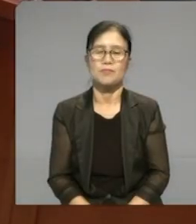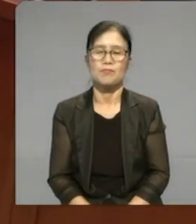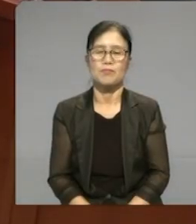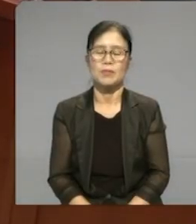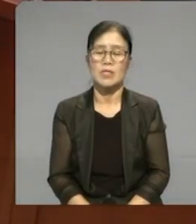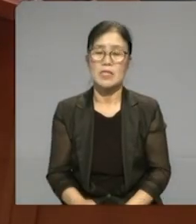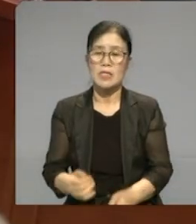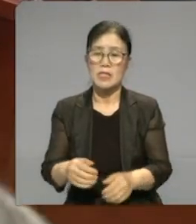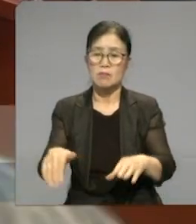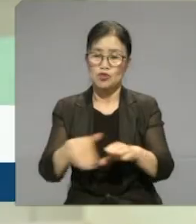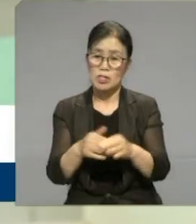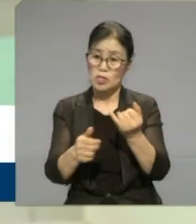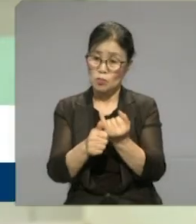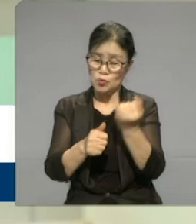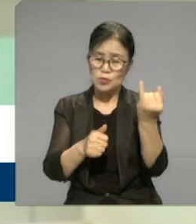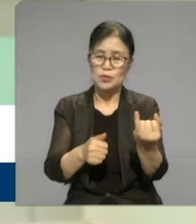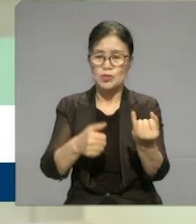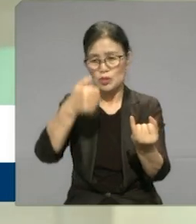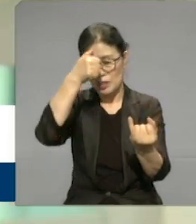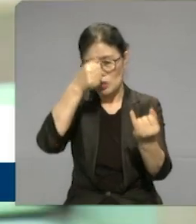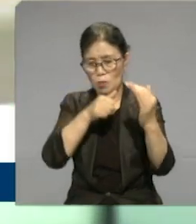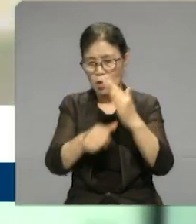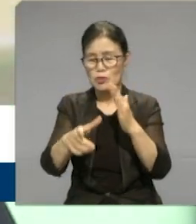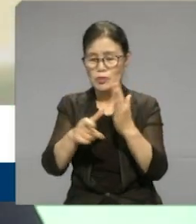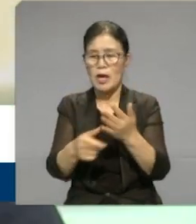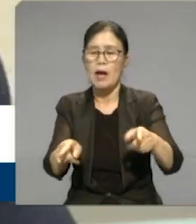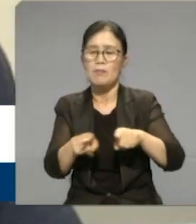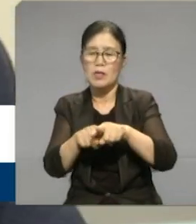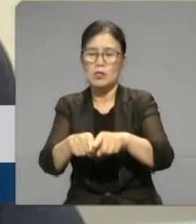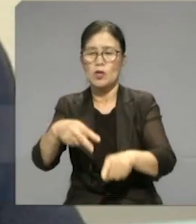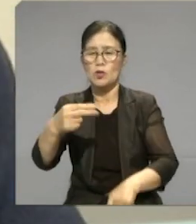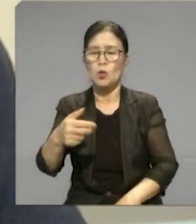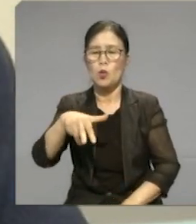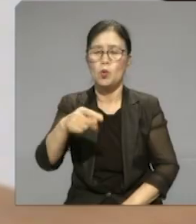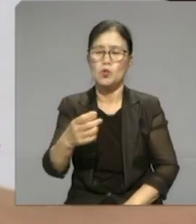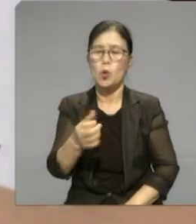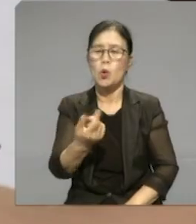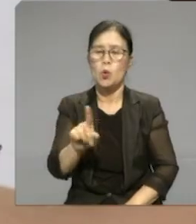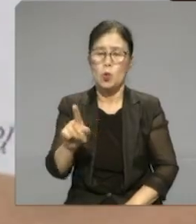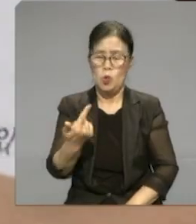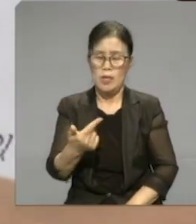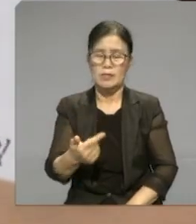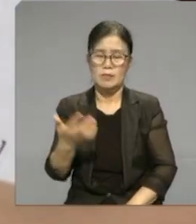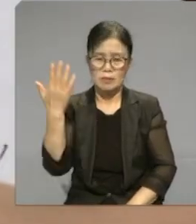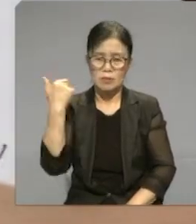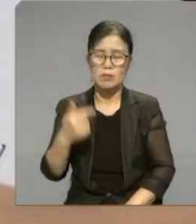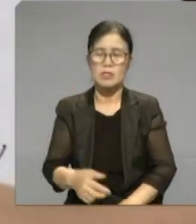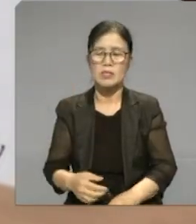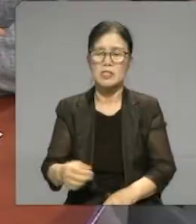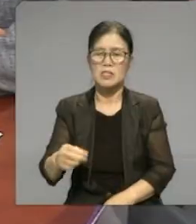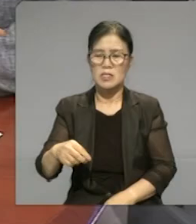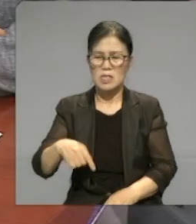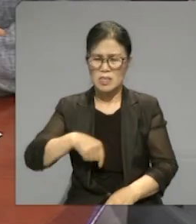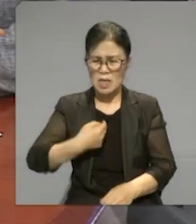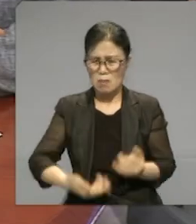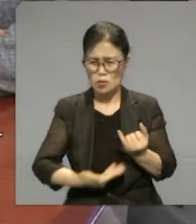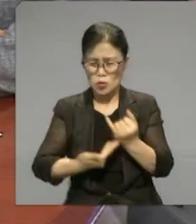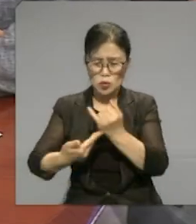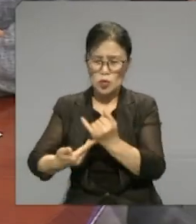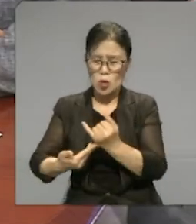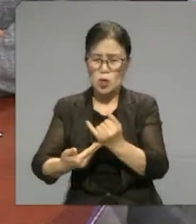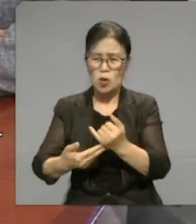김정숙 여사의 인도 방문 당시 동행했던 도종환 전 문화체육관광부 장관. 여당의 이른바 셀프 초청 의혹에